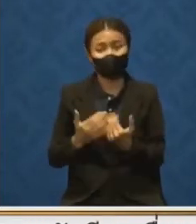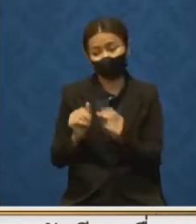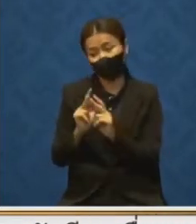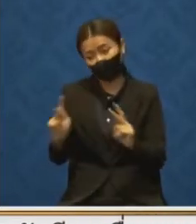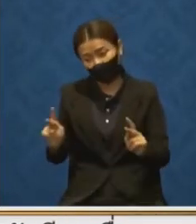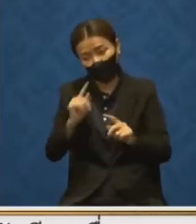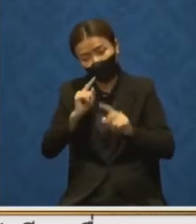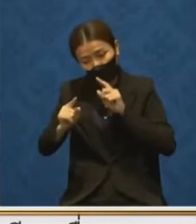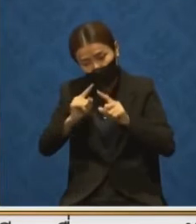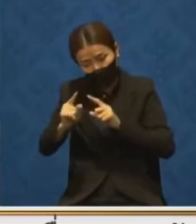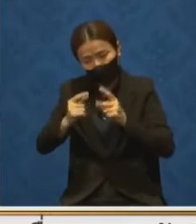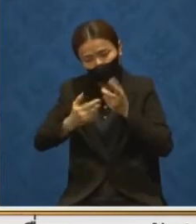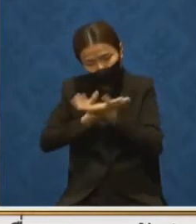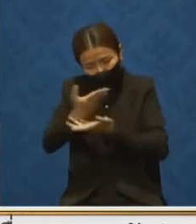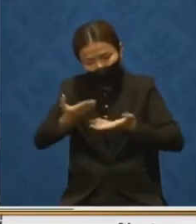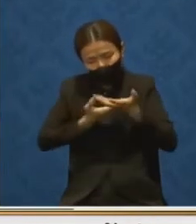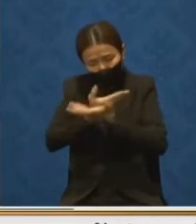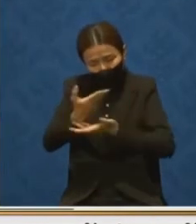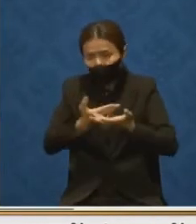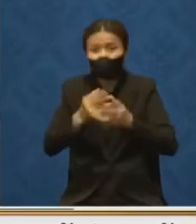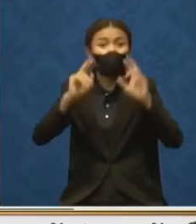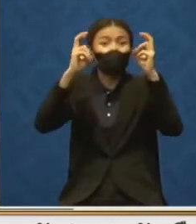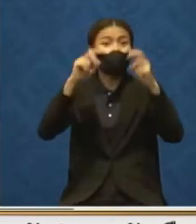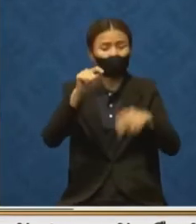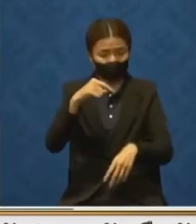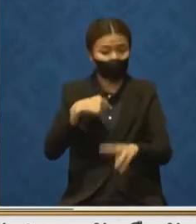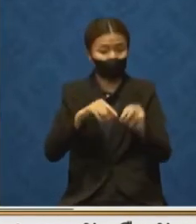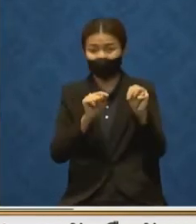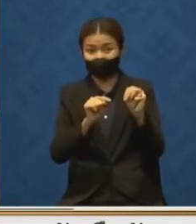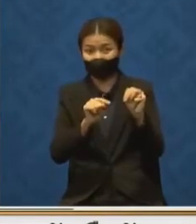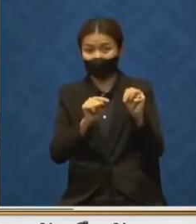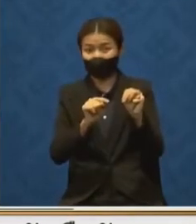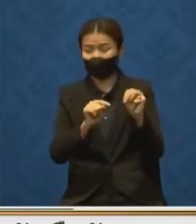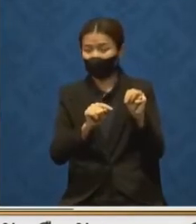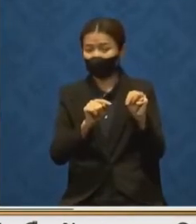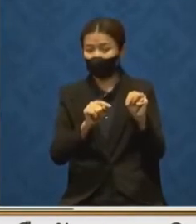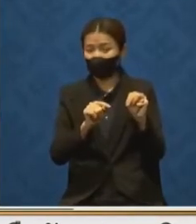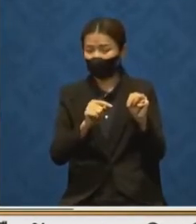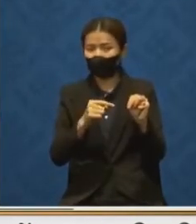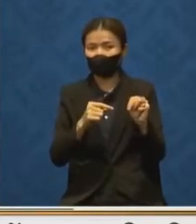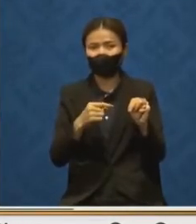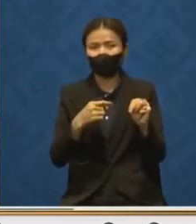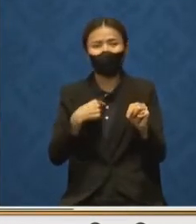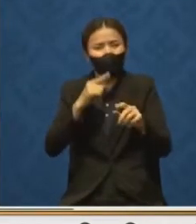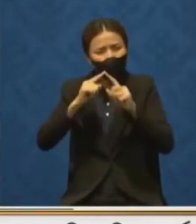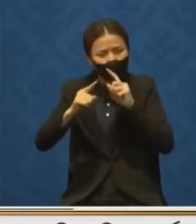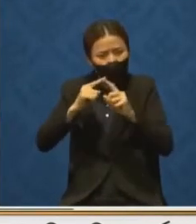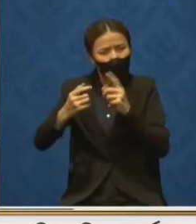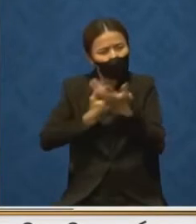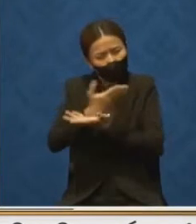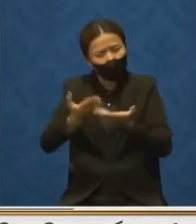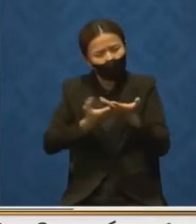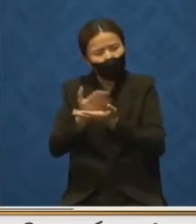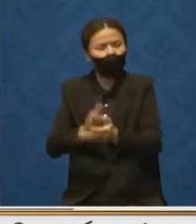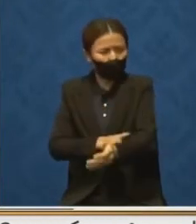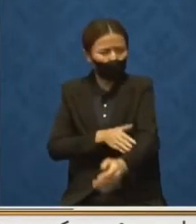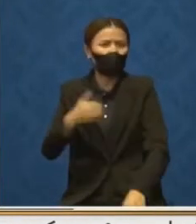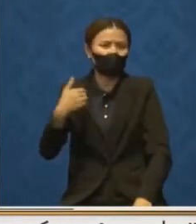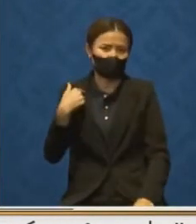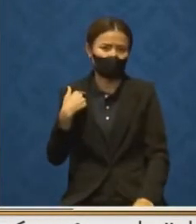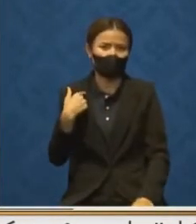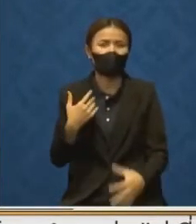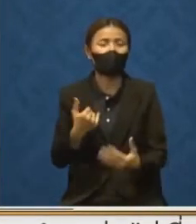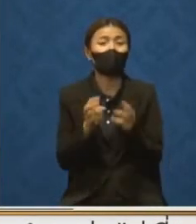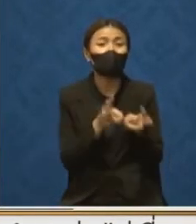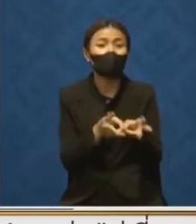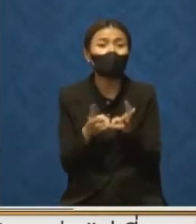นะครับถกเรื่องนี้เฉพาะมาตรานี้หลายอาทิตย์มากแล้วเราก็ใช้วิธีในการที่เรียกคนที่เกี่ยวข้อง